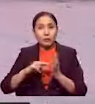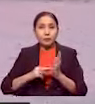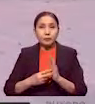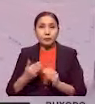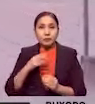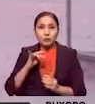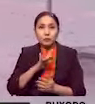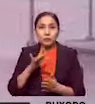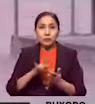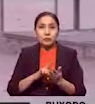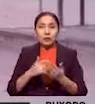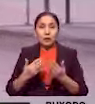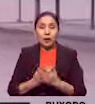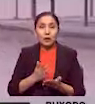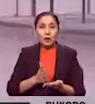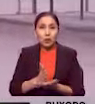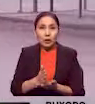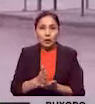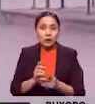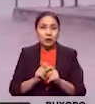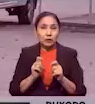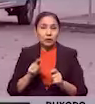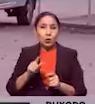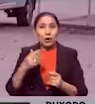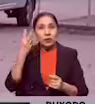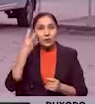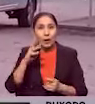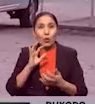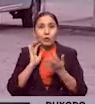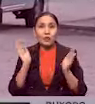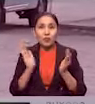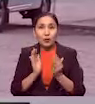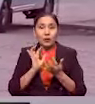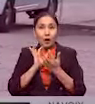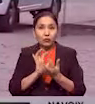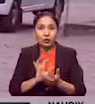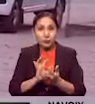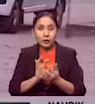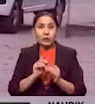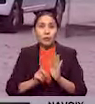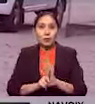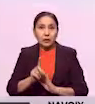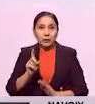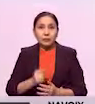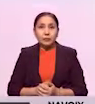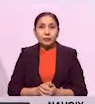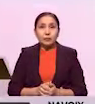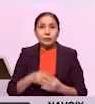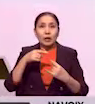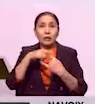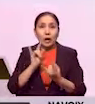kunda Nukus shahrida yangi yo'nalishlar shakllantirilib, ularni zamonaviy mikroavtobuslar bilan ta'minlash ishlari boshlab yuborilgan.